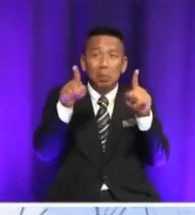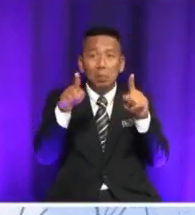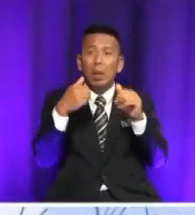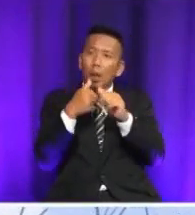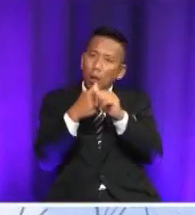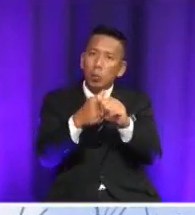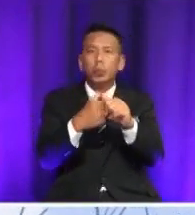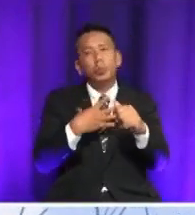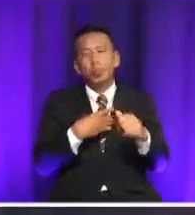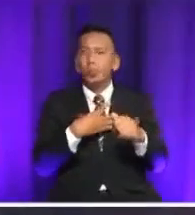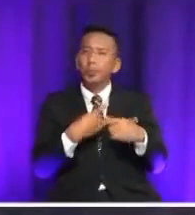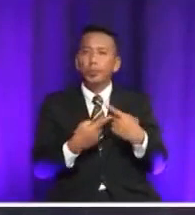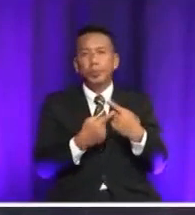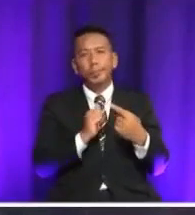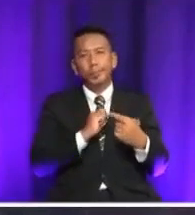macam-macam